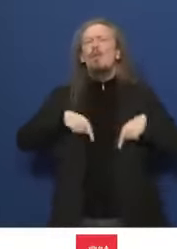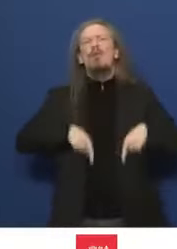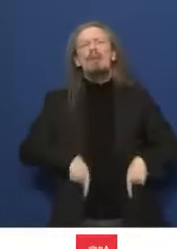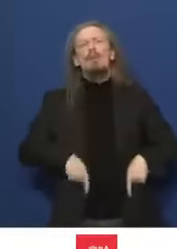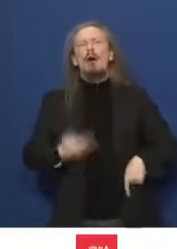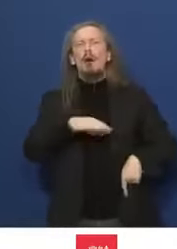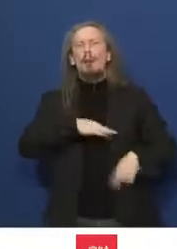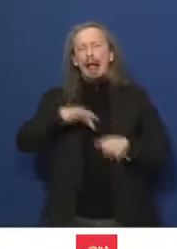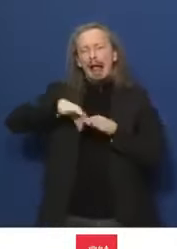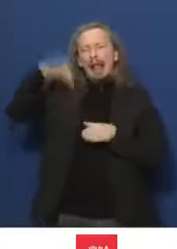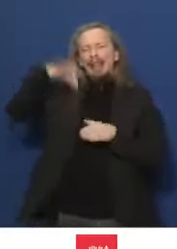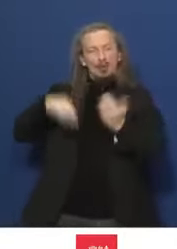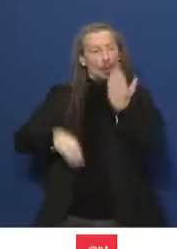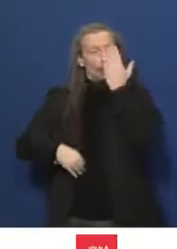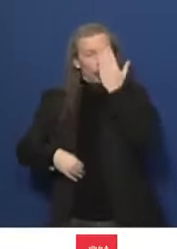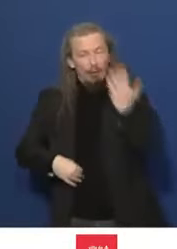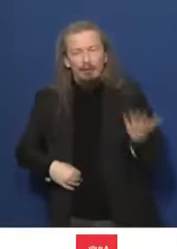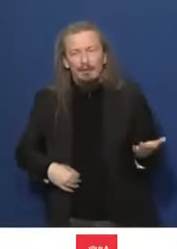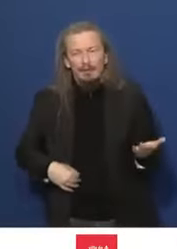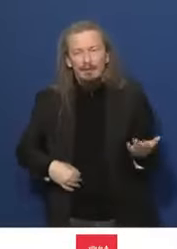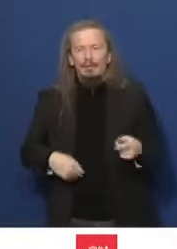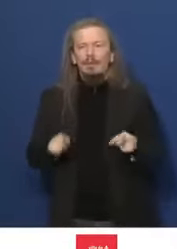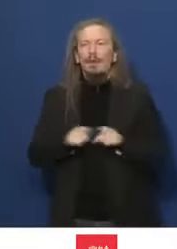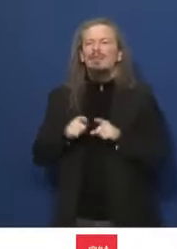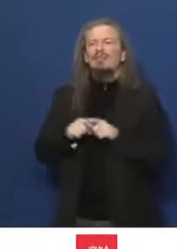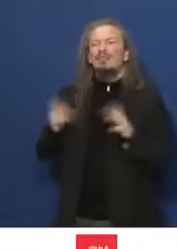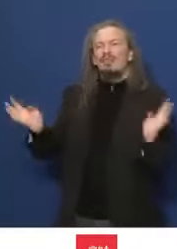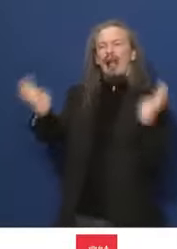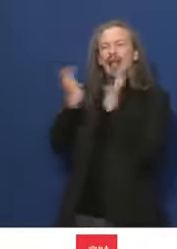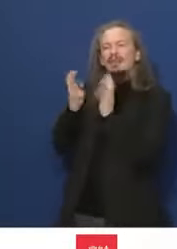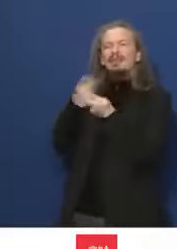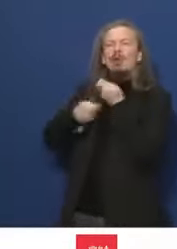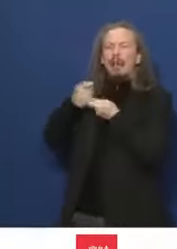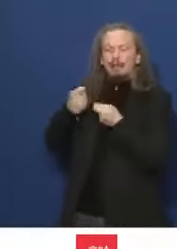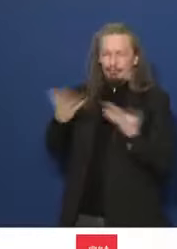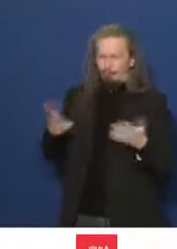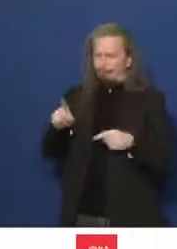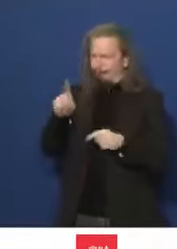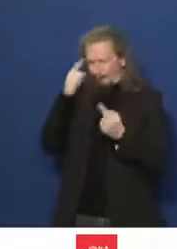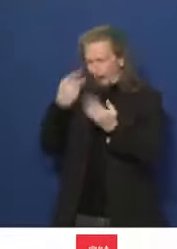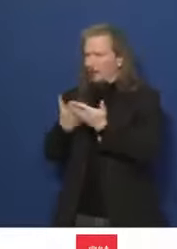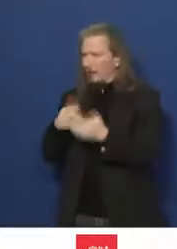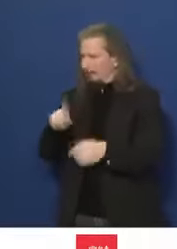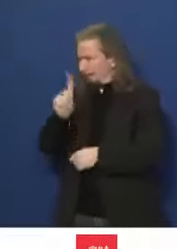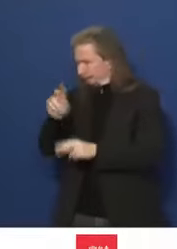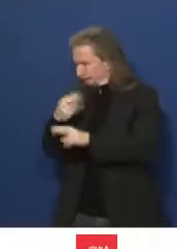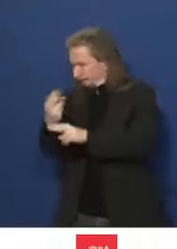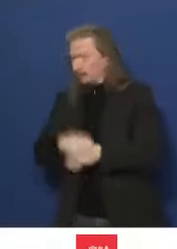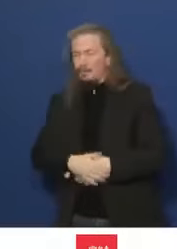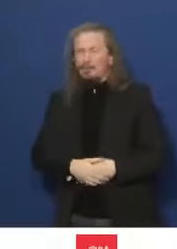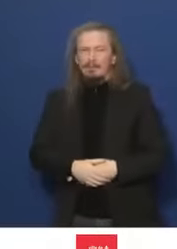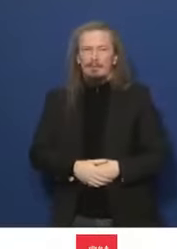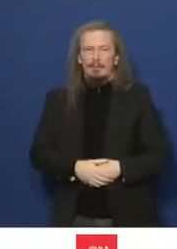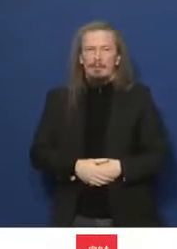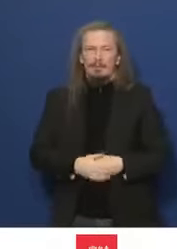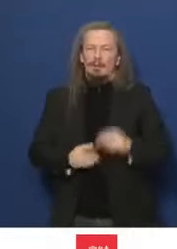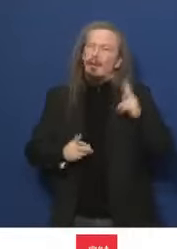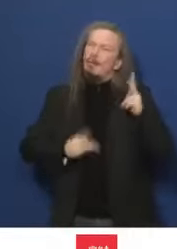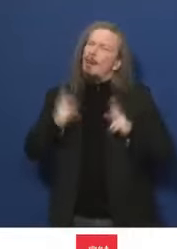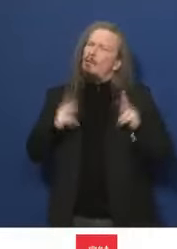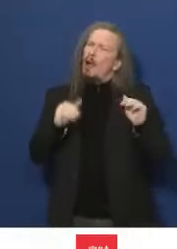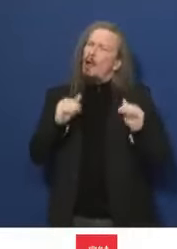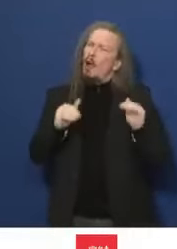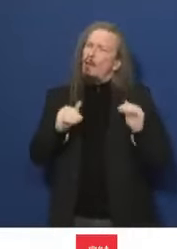mois des élections et sur les assises du commerce. Il faut peut-être parfois s'interroger,